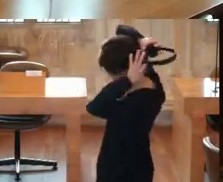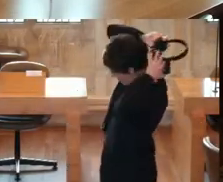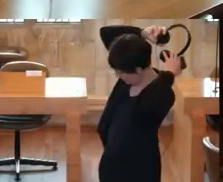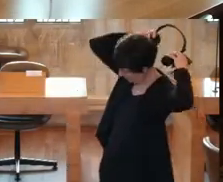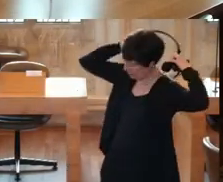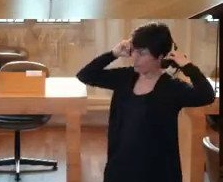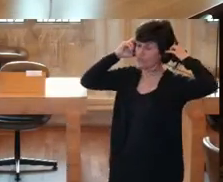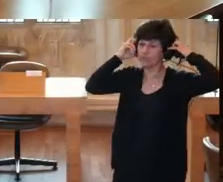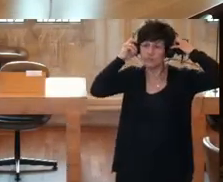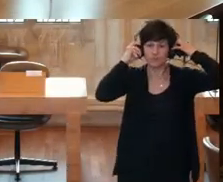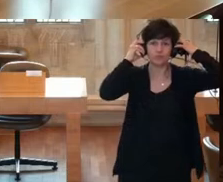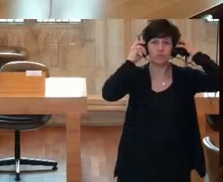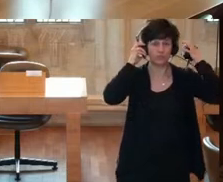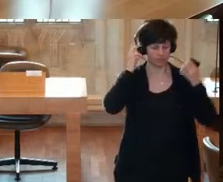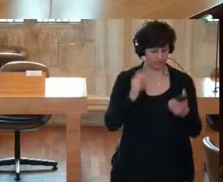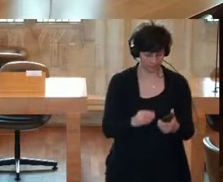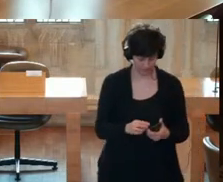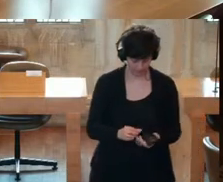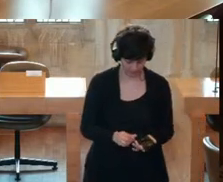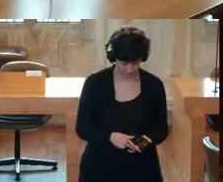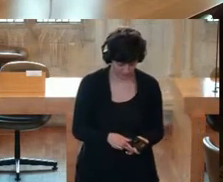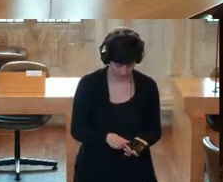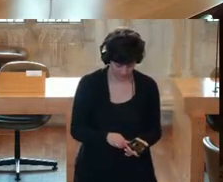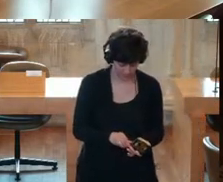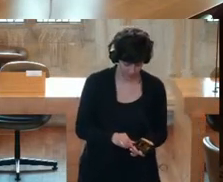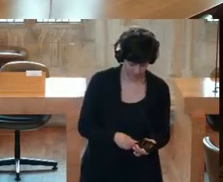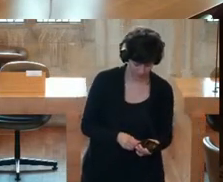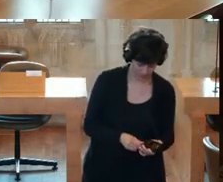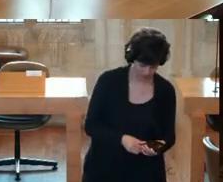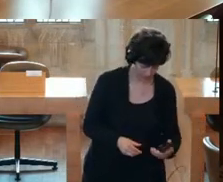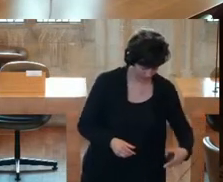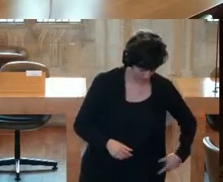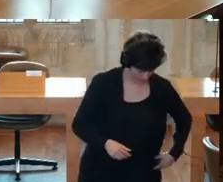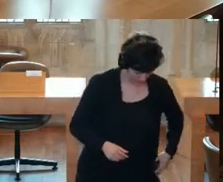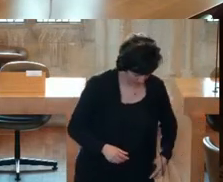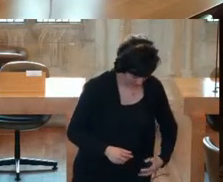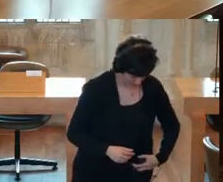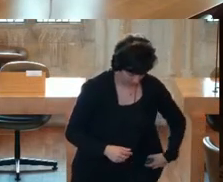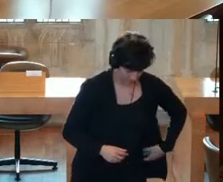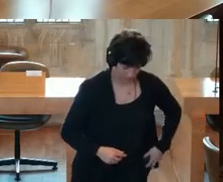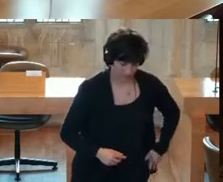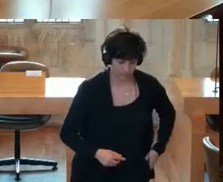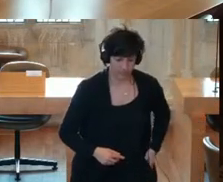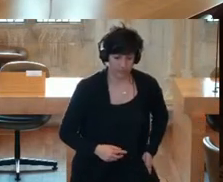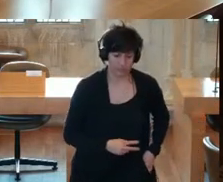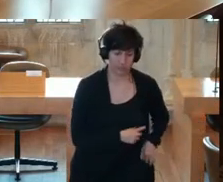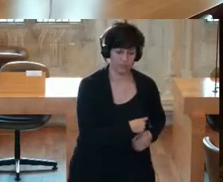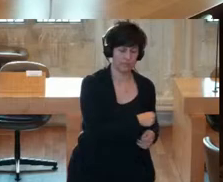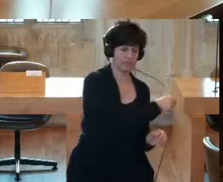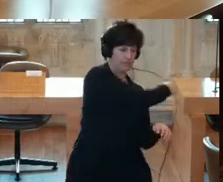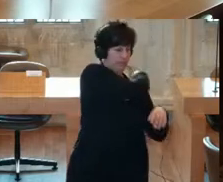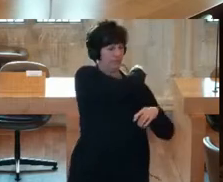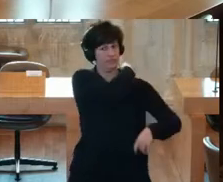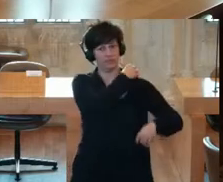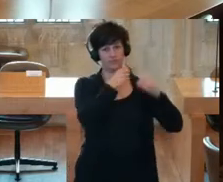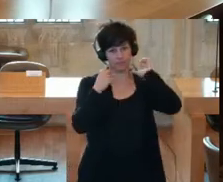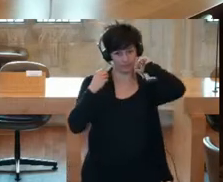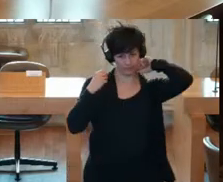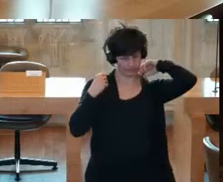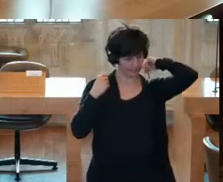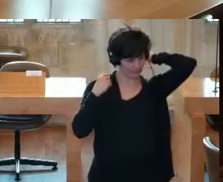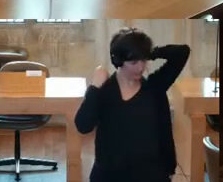nous avons rempli le quorum. Tiens, je salue particulièrement les personnes, qu'il s'agisse des collègues ou des agents des